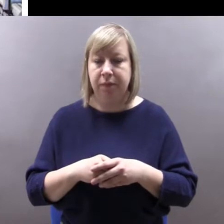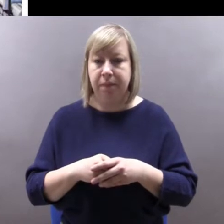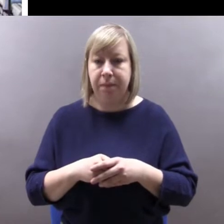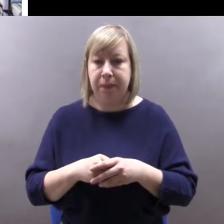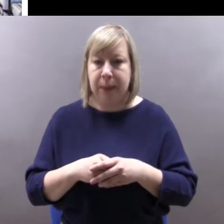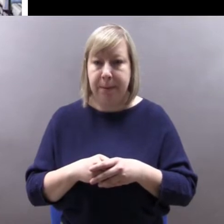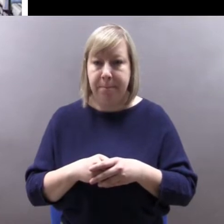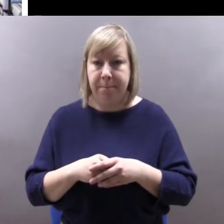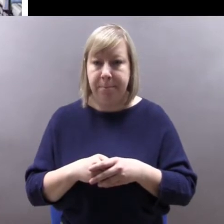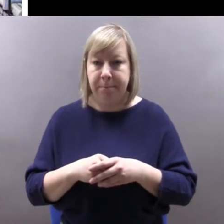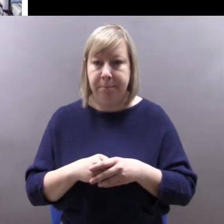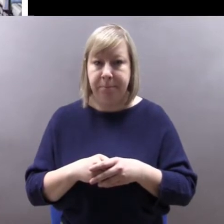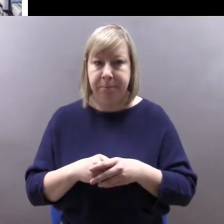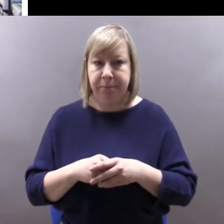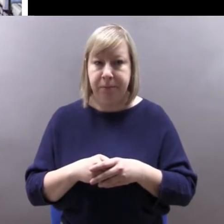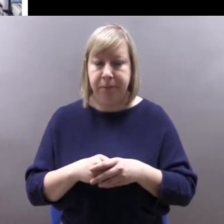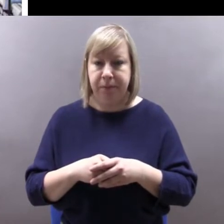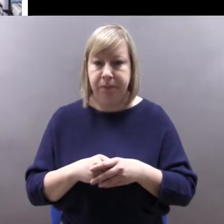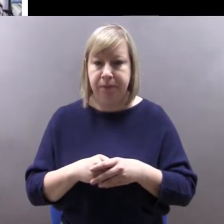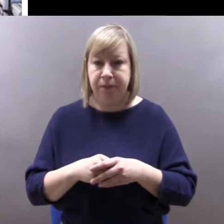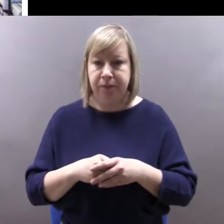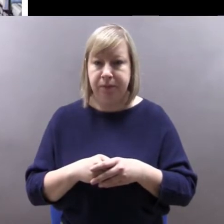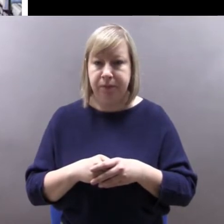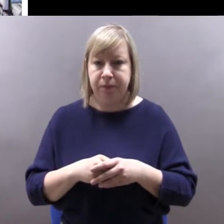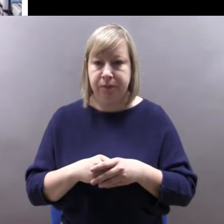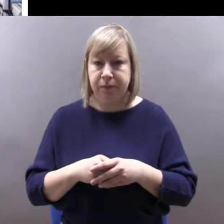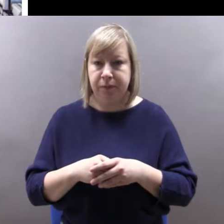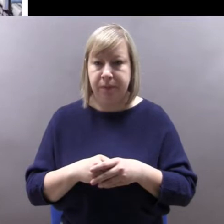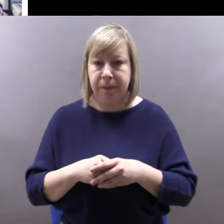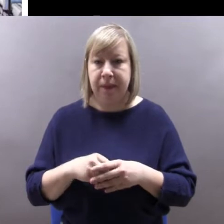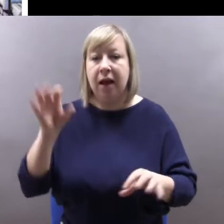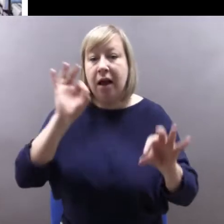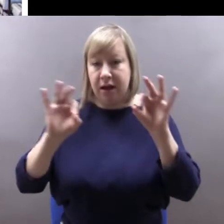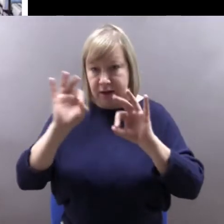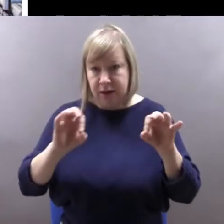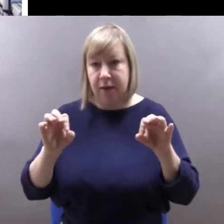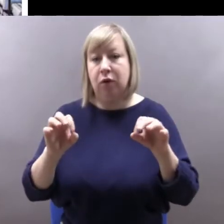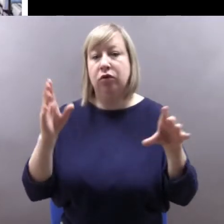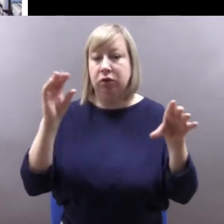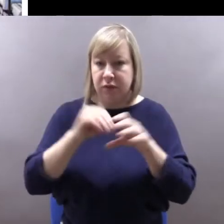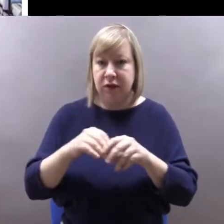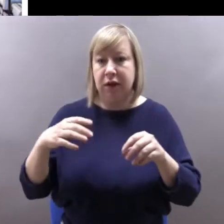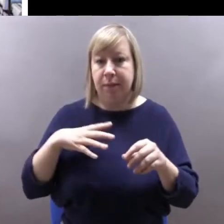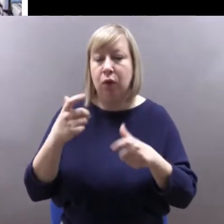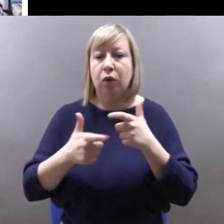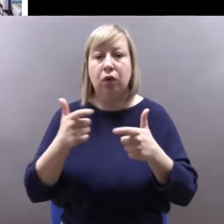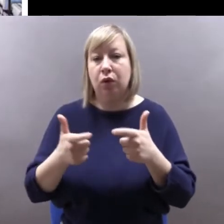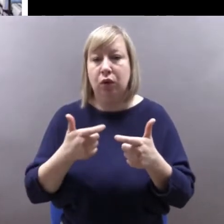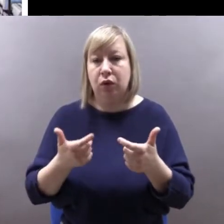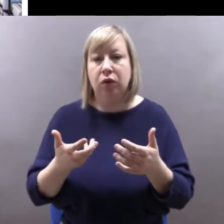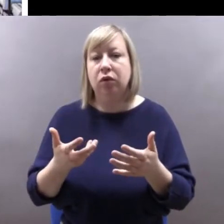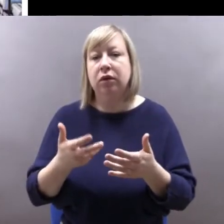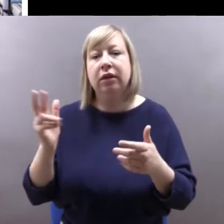standardów dostępności. Pierwsze standardy dostępności pojawiły się w 2015 roku, kolejne